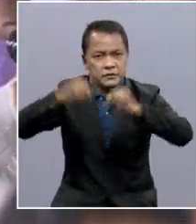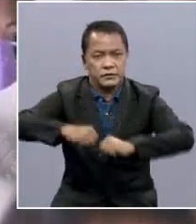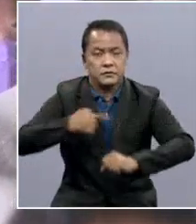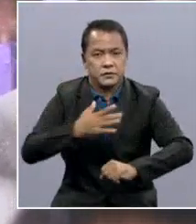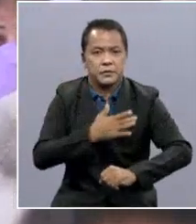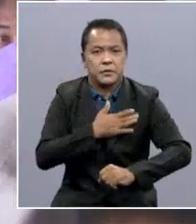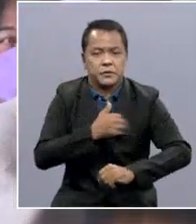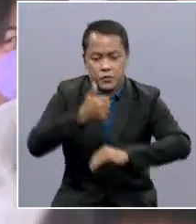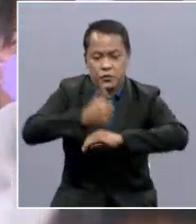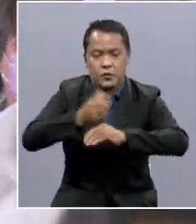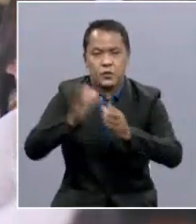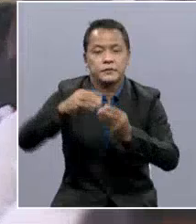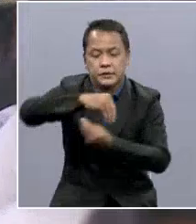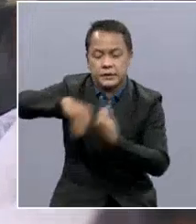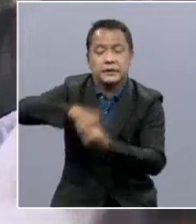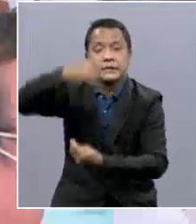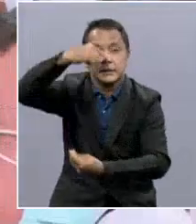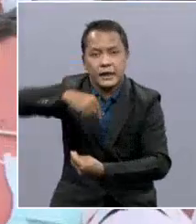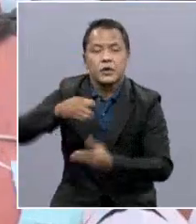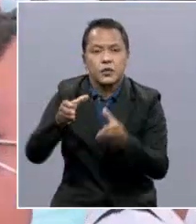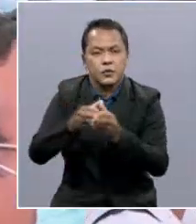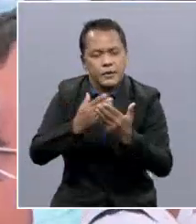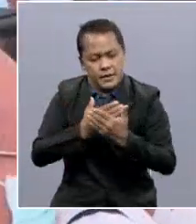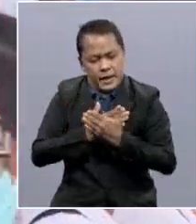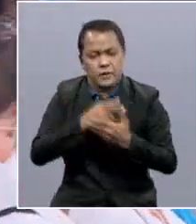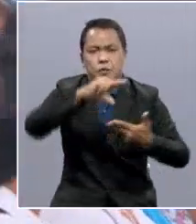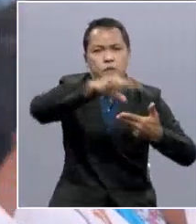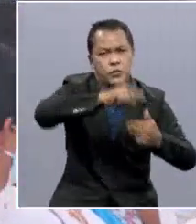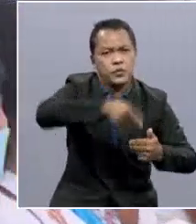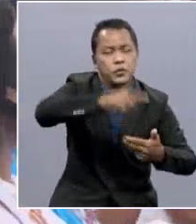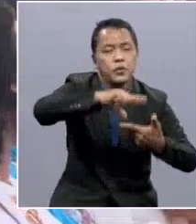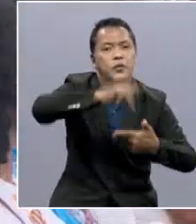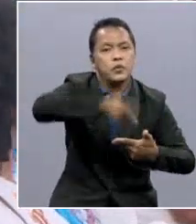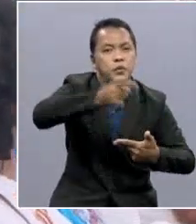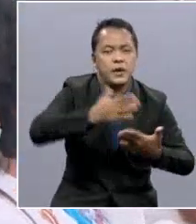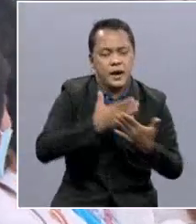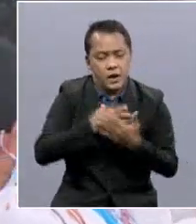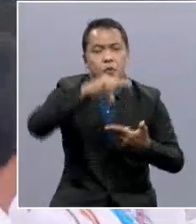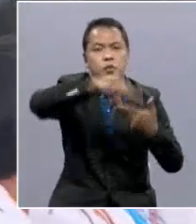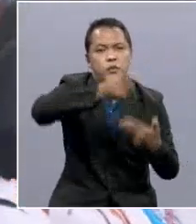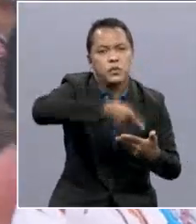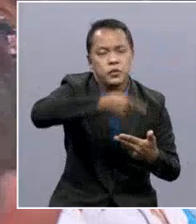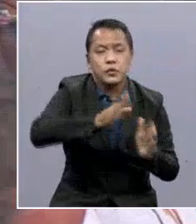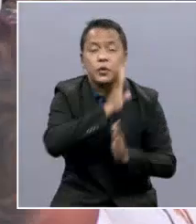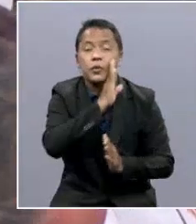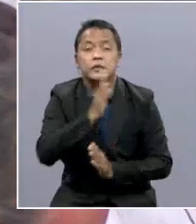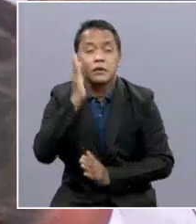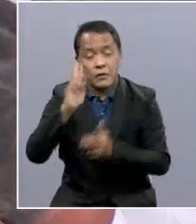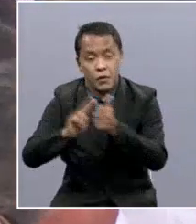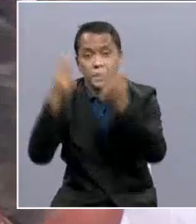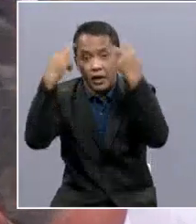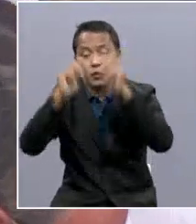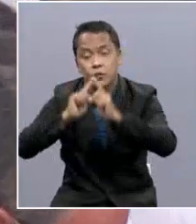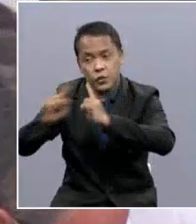ในฐานะที่เป็นแกนนำพรรคเศรษฐกิจไทยก็ยังคงรักพรรคเดิมอยู่นี่บอกอย่างนี้นะรักพรรคเดิมอยู่ถ้าหากบิ๊กป้อมได้